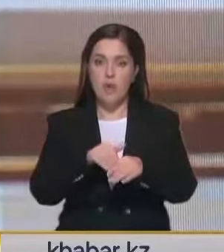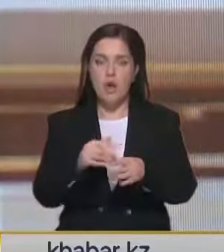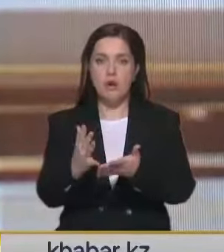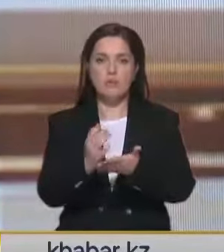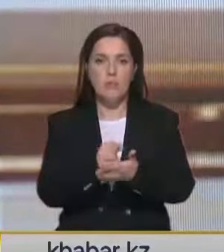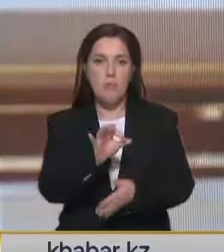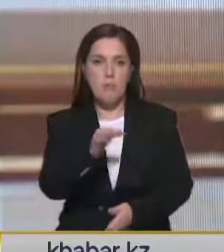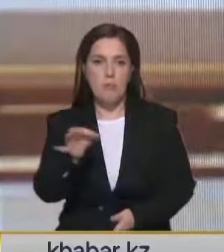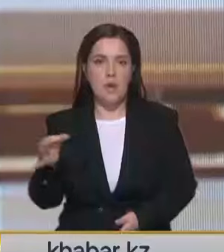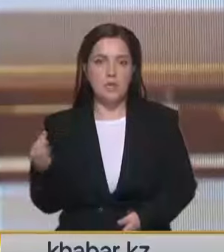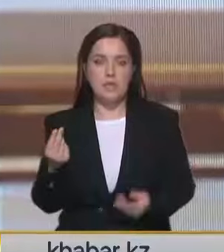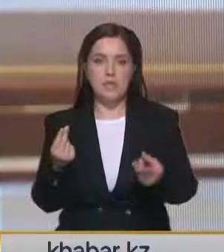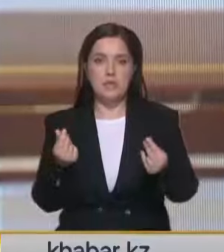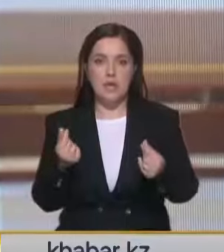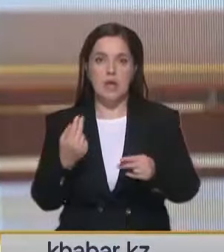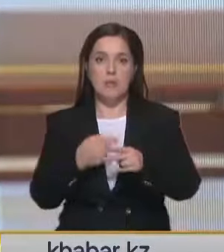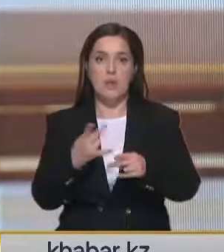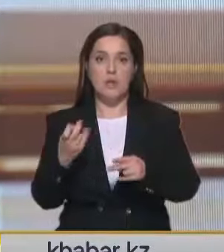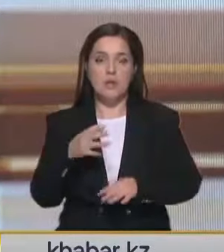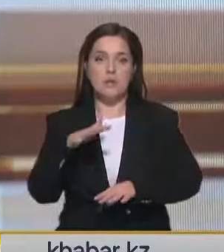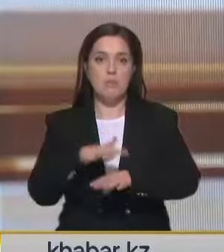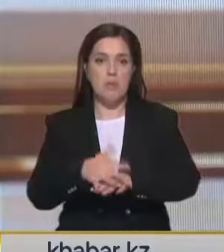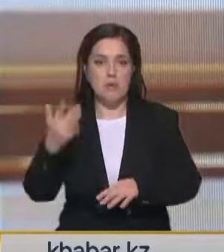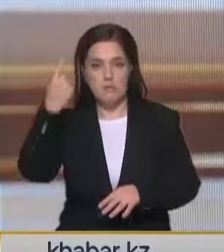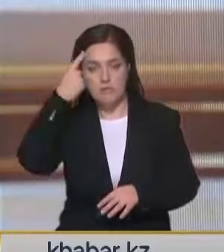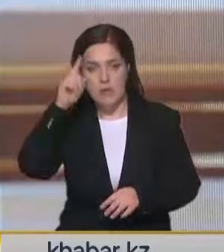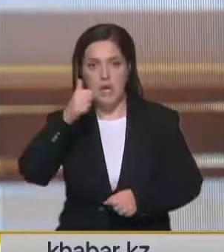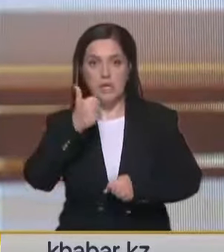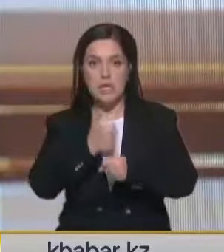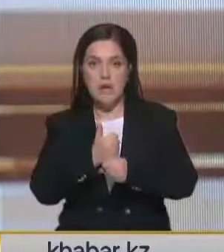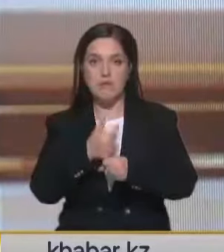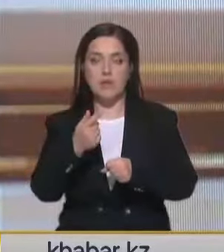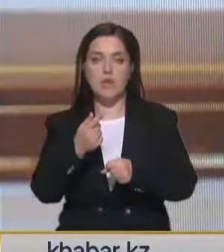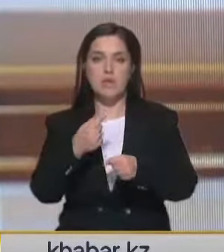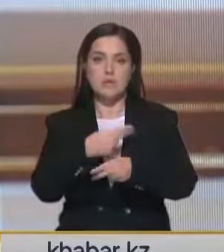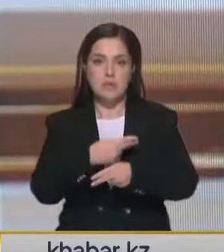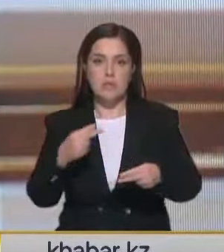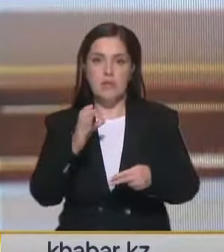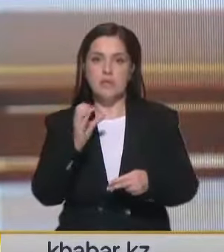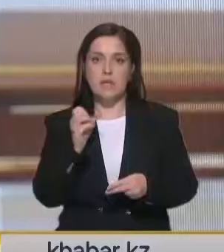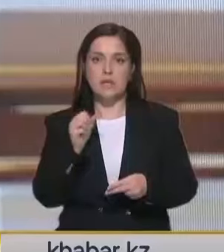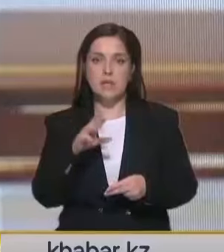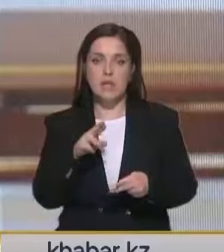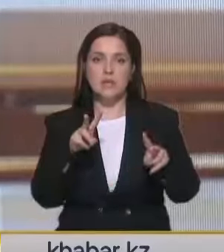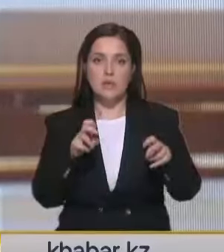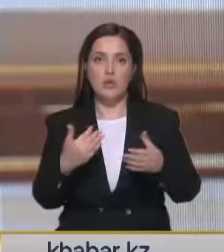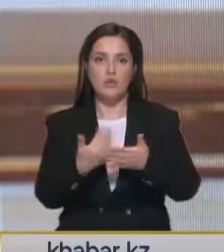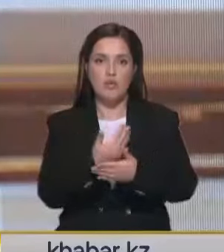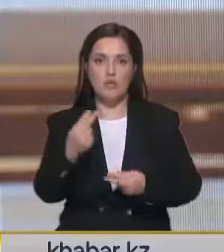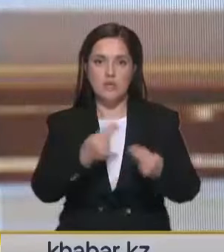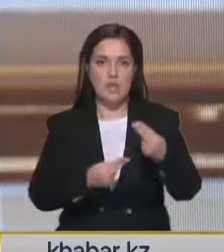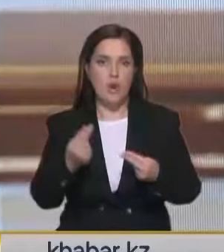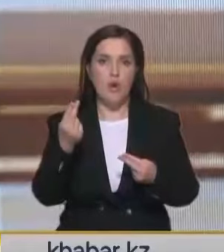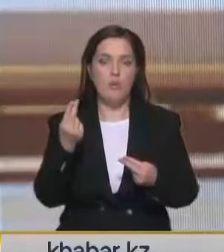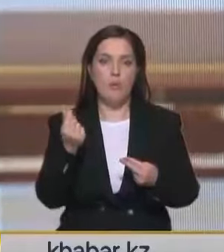коллекционных монет. Экспозиция сформирована Национальным банком республики. Ее главной частью стала сакская серия. Это новый дизайн бумажных